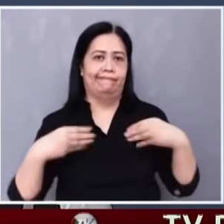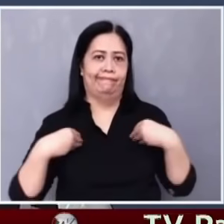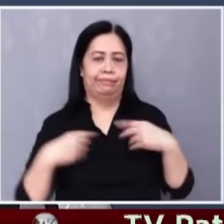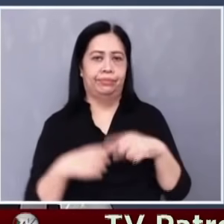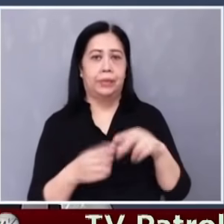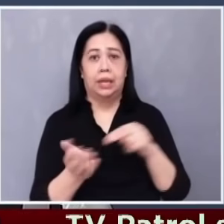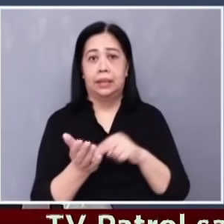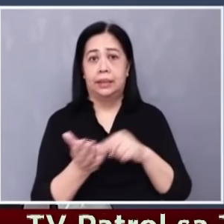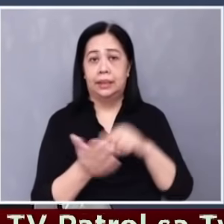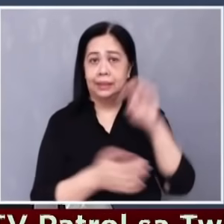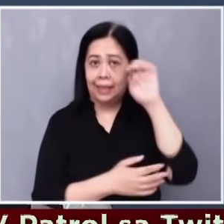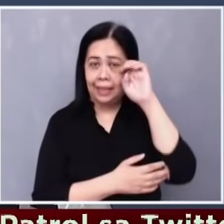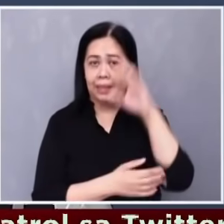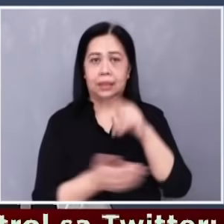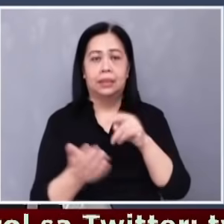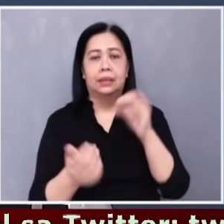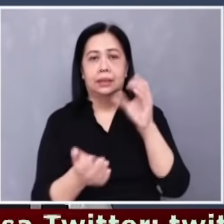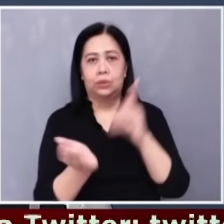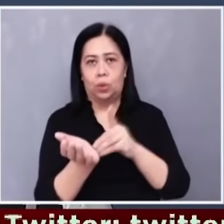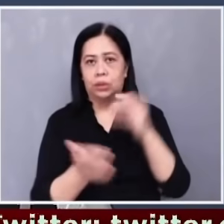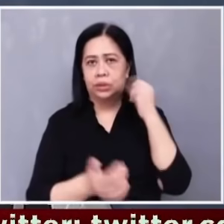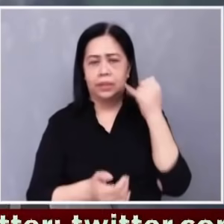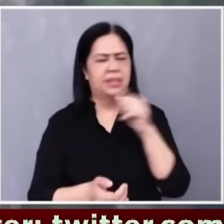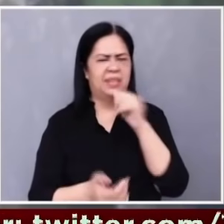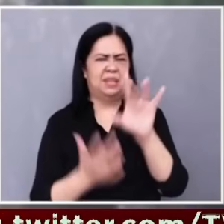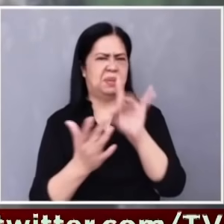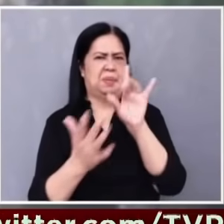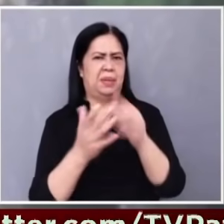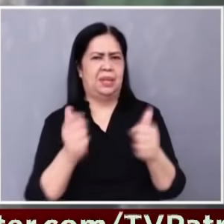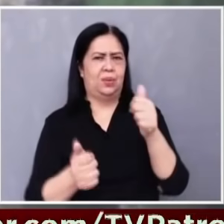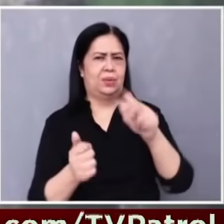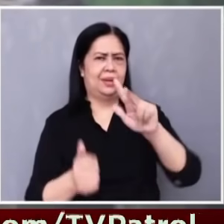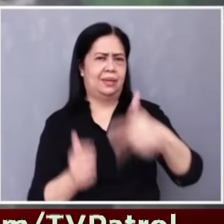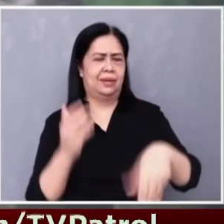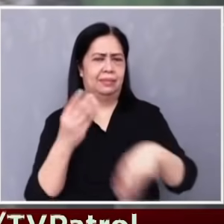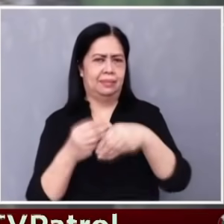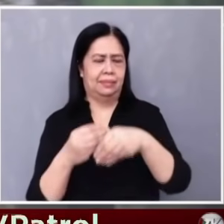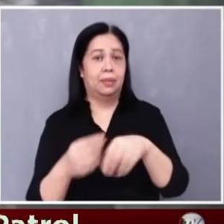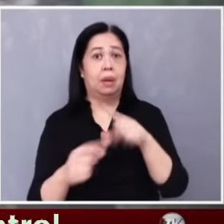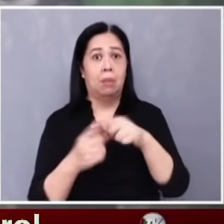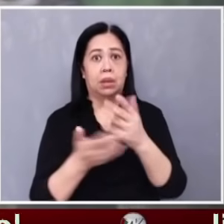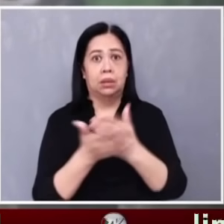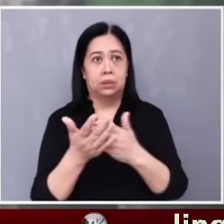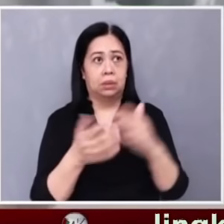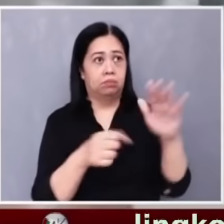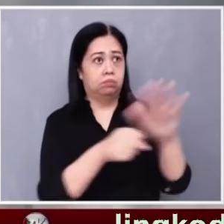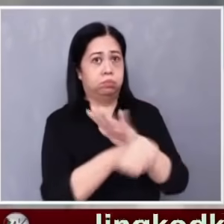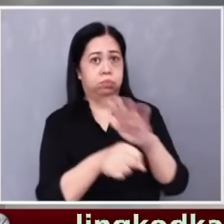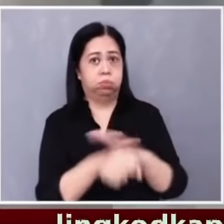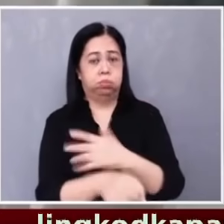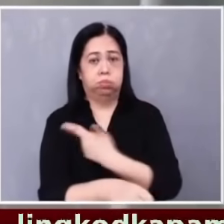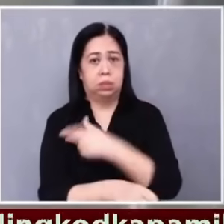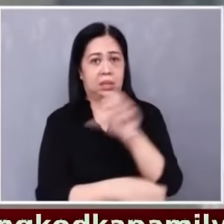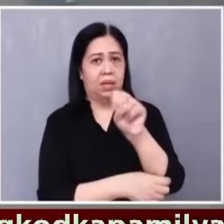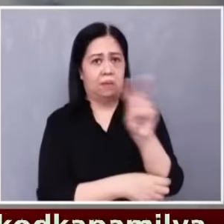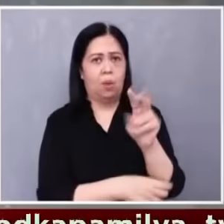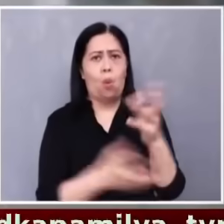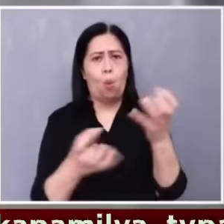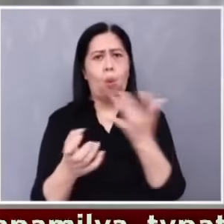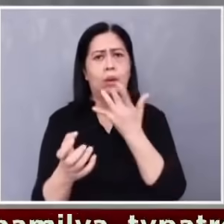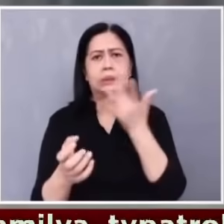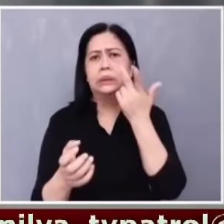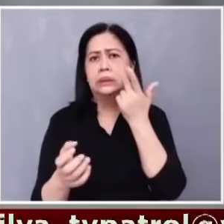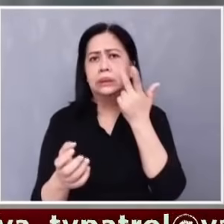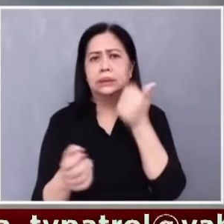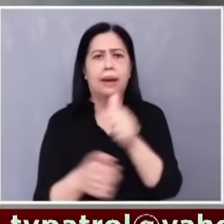Jade, hindi na raw mamimili ng brand ng booster shot. Pero may mga health worker na fully vaccinated ng Sinovac ang gusto namang mabigyan ng